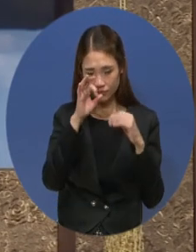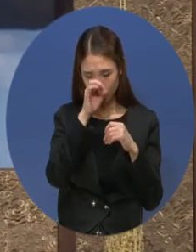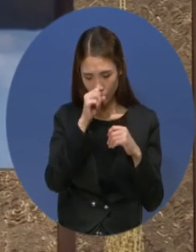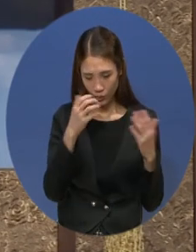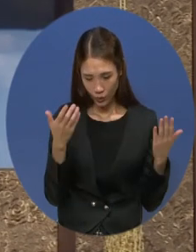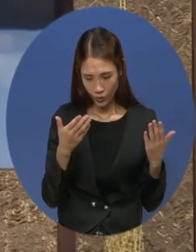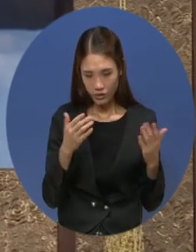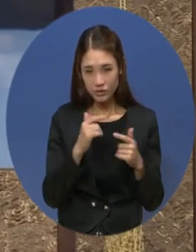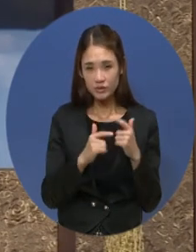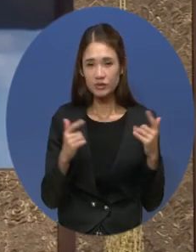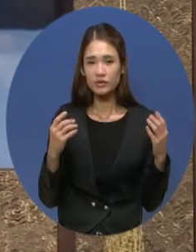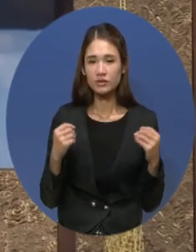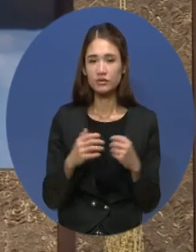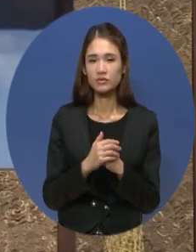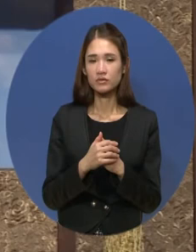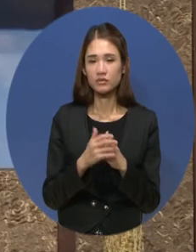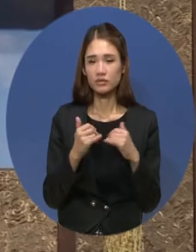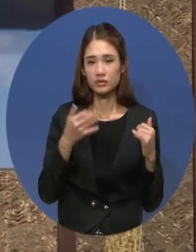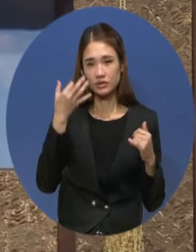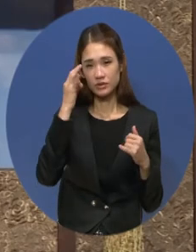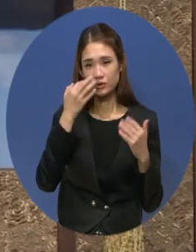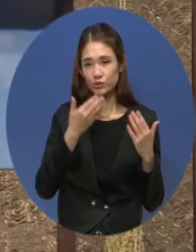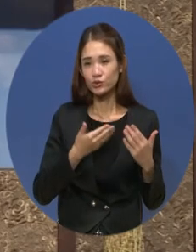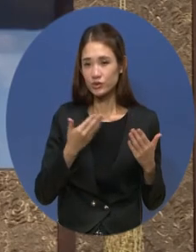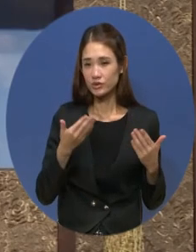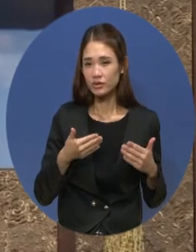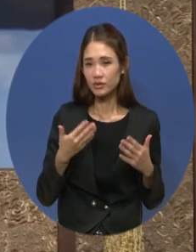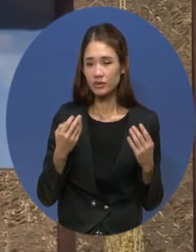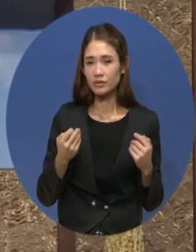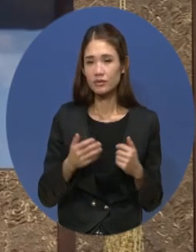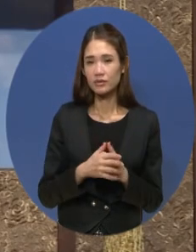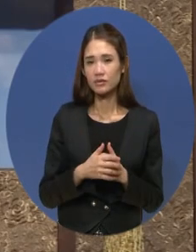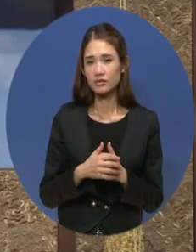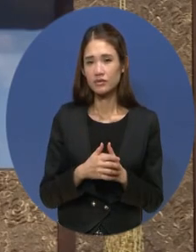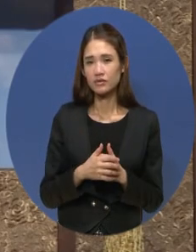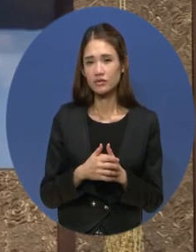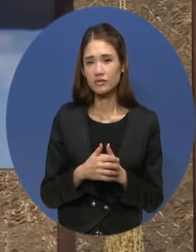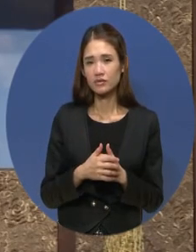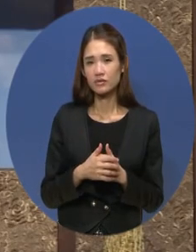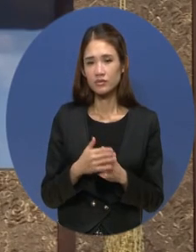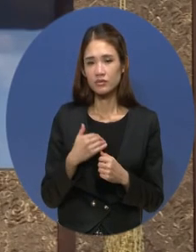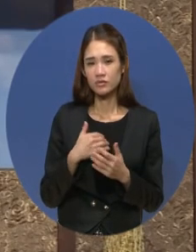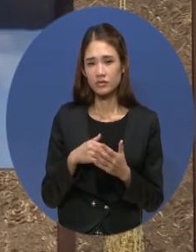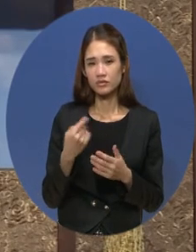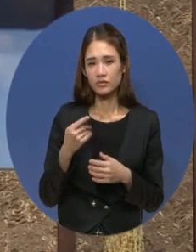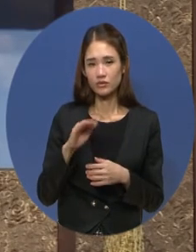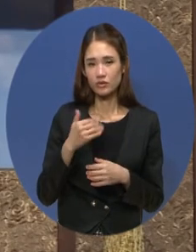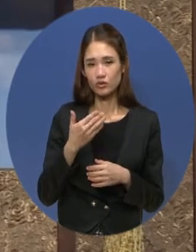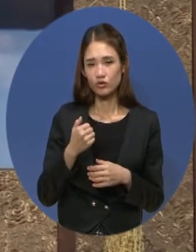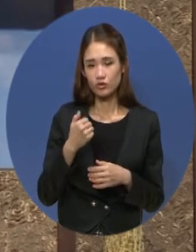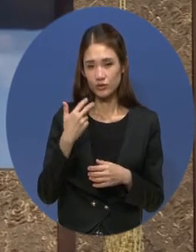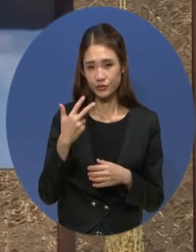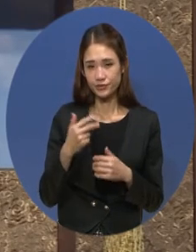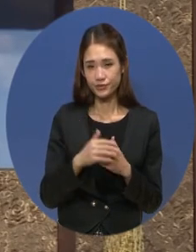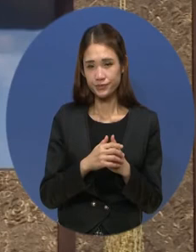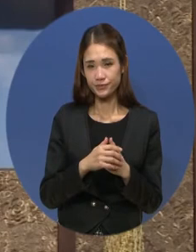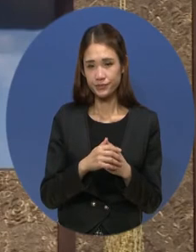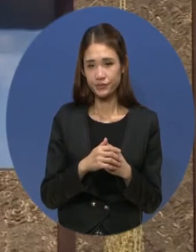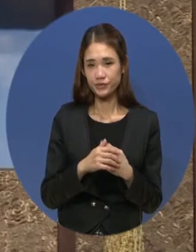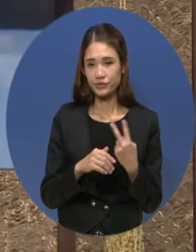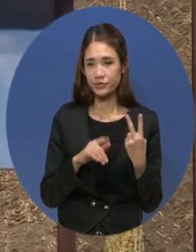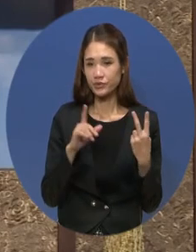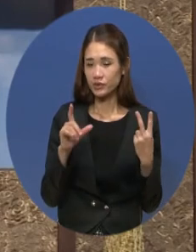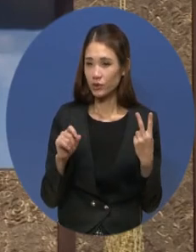그런 일도 많았고 사람들이 인정해 주는 그런 일도 많았지만 제가 97년 2월 부터 이제 사회복지관